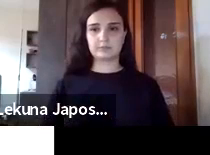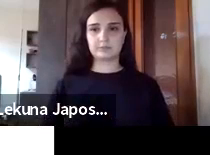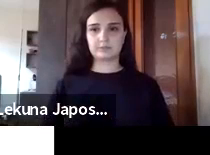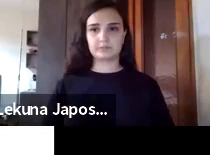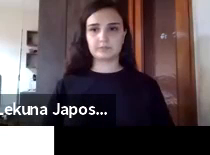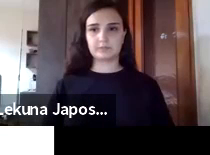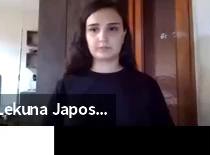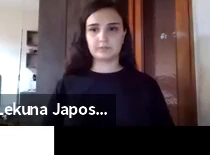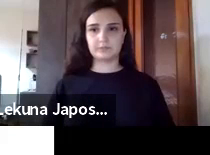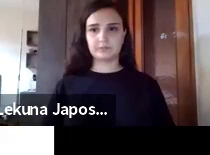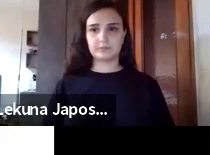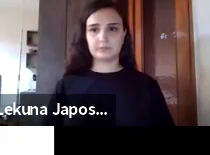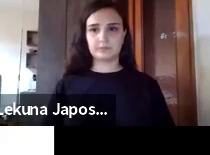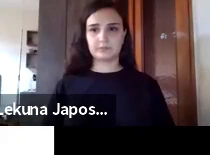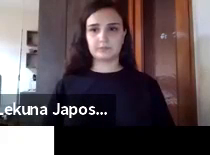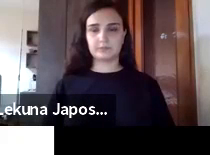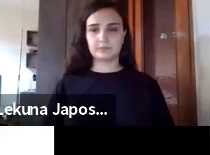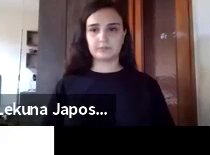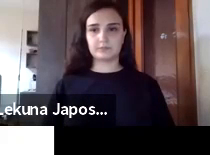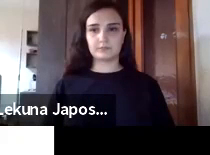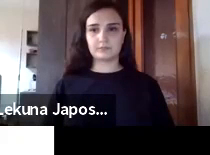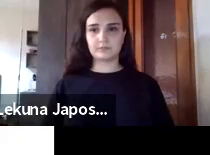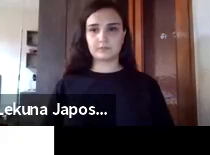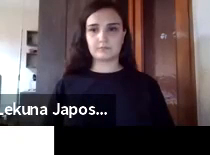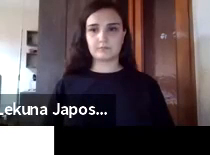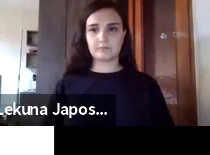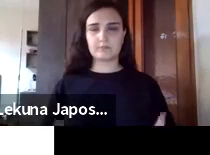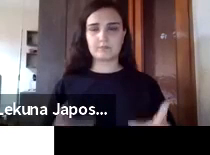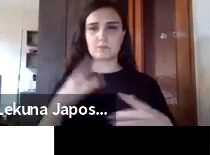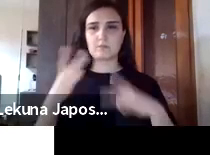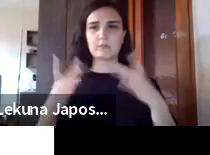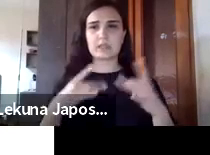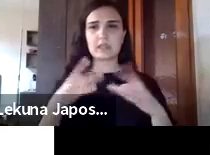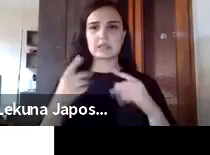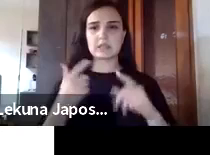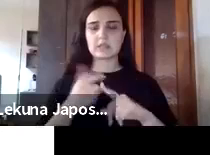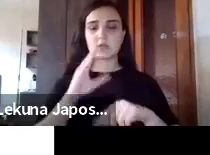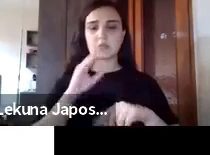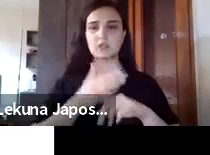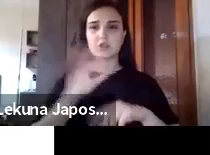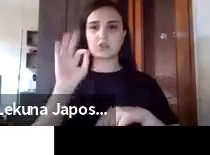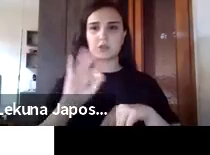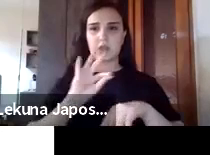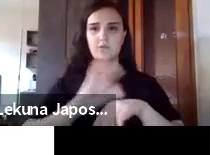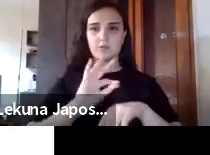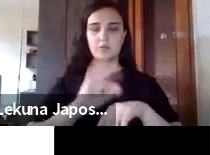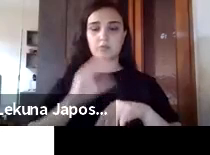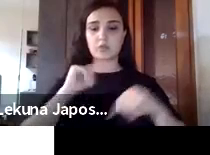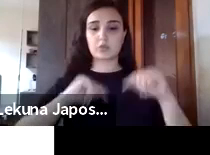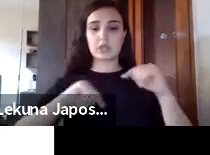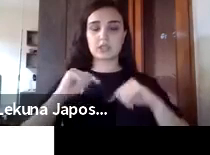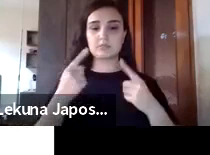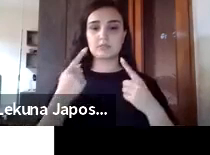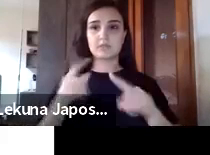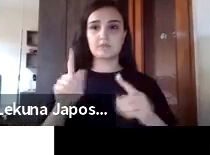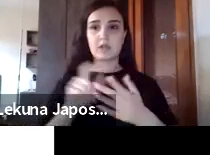ფეთქებადობა არის ხშირად. ხშირად არის ავადობა სხვათა შორის, როდესაც ორგანიზმი სხვა გზას ვეღარ პოულობს და ის